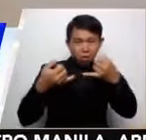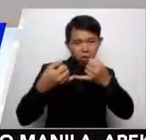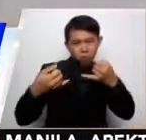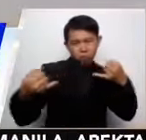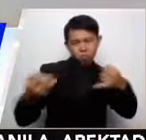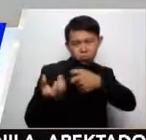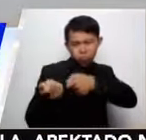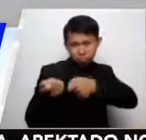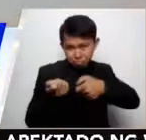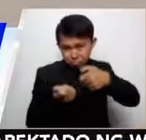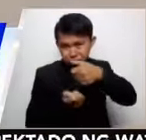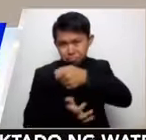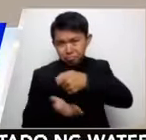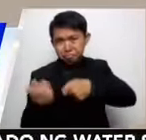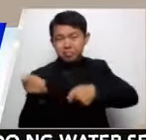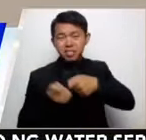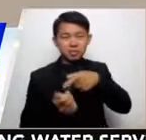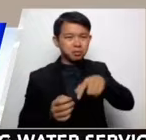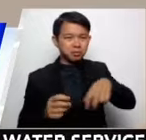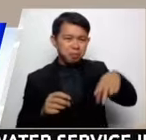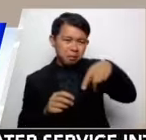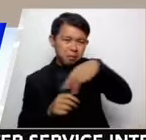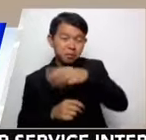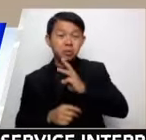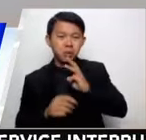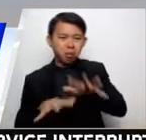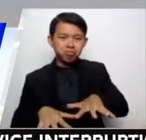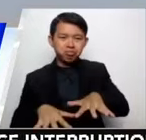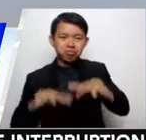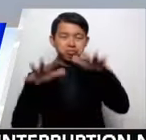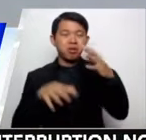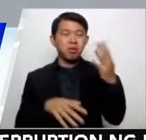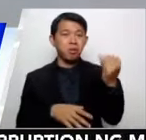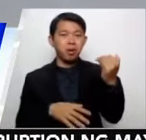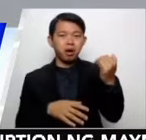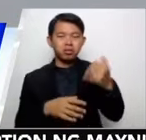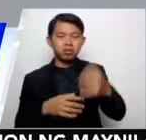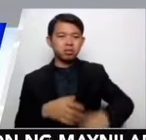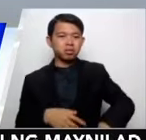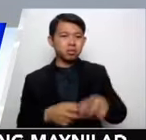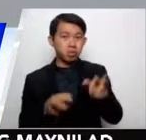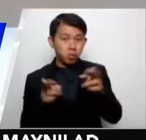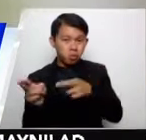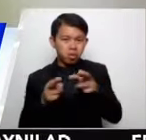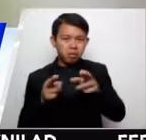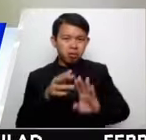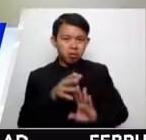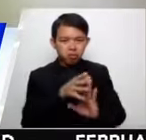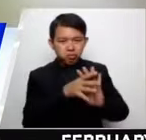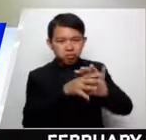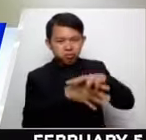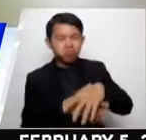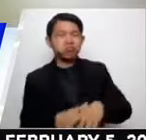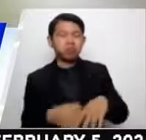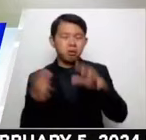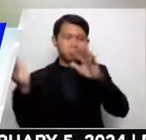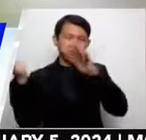sa Maguindanao del Sur. Umapaw kasi ang tubig mula sa Agusan River dulot ng masamang panahon.